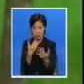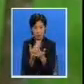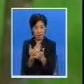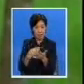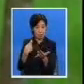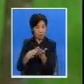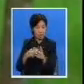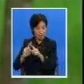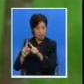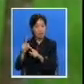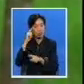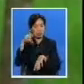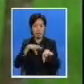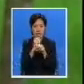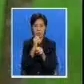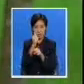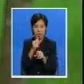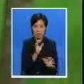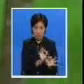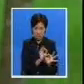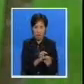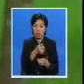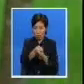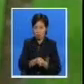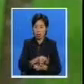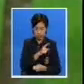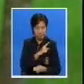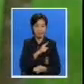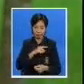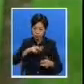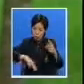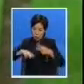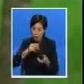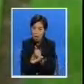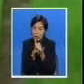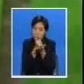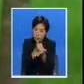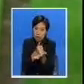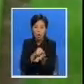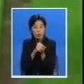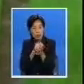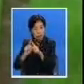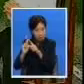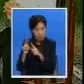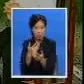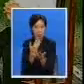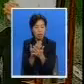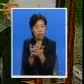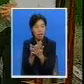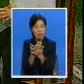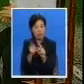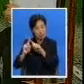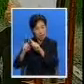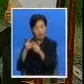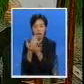อนแล้วธกส.ก็พร้อมที่จะไปให้ดูแลด้วยบทบาทธกส.นะครับตรงนี้เข้าไปเสริมสภาพตรงนี้เพื่อจะแทรกแซงรักษาเสถีย